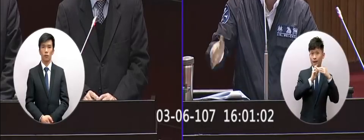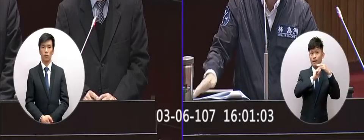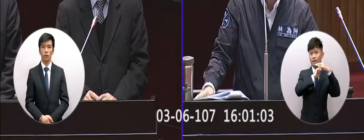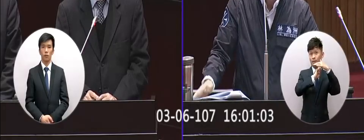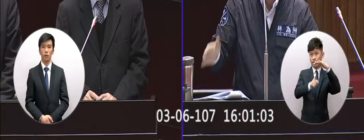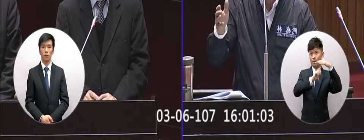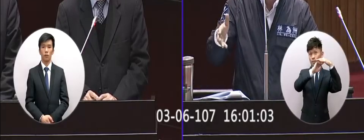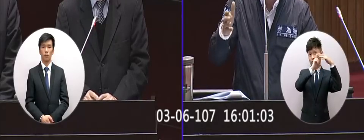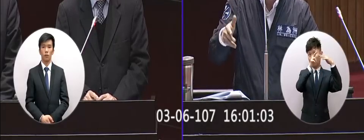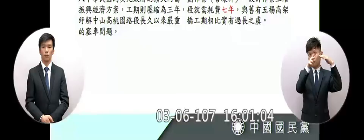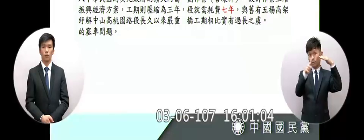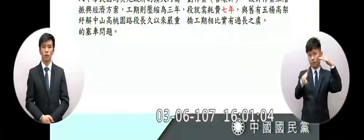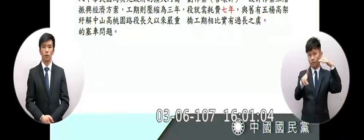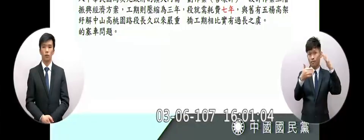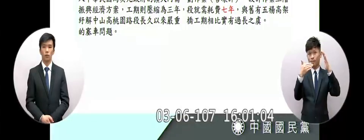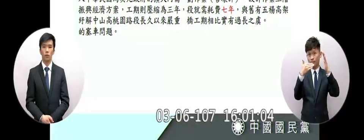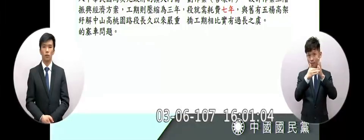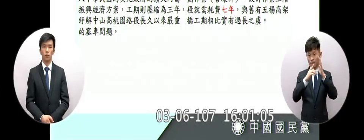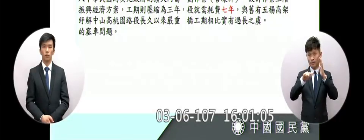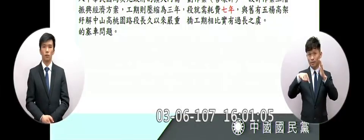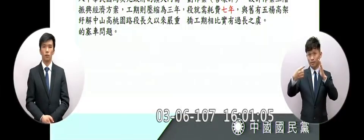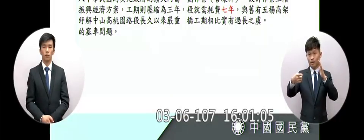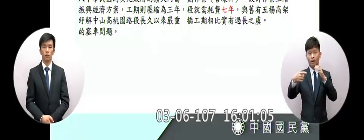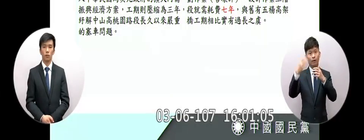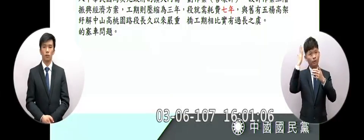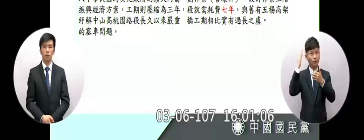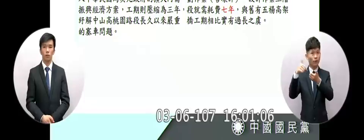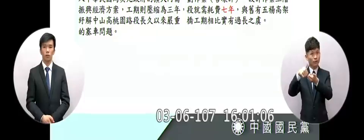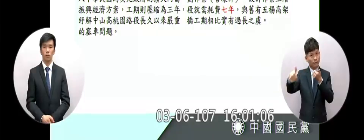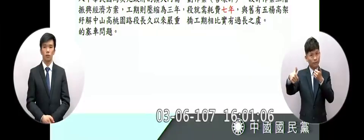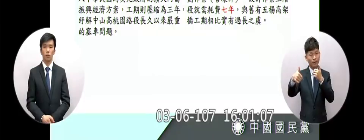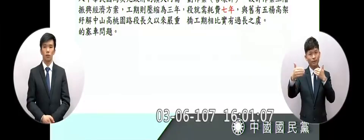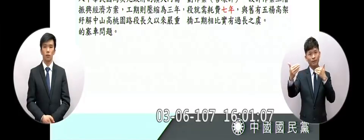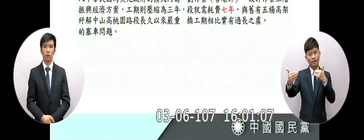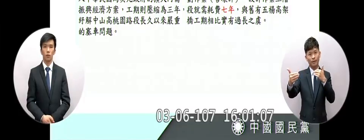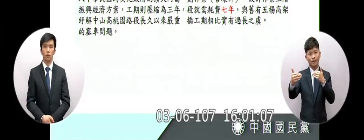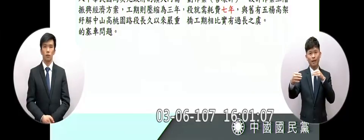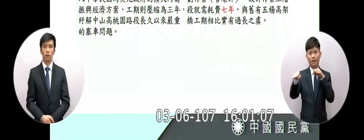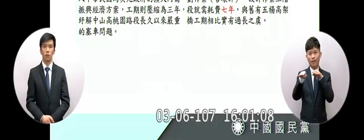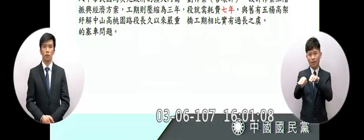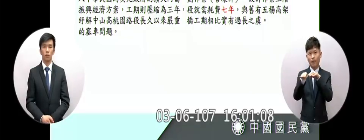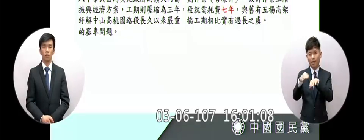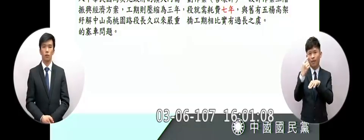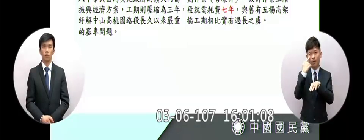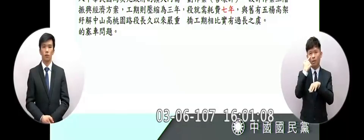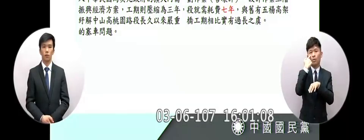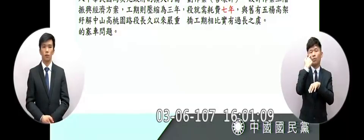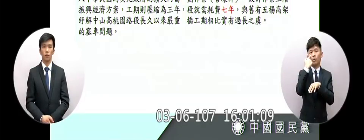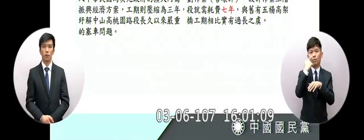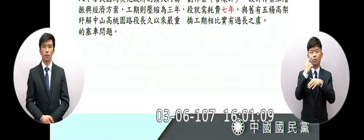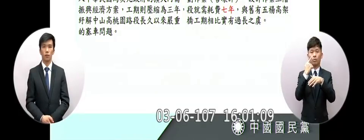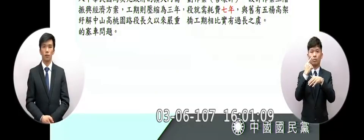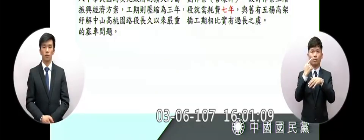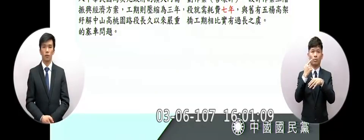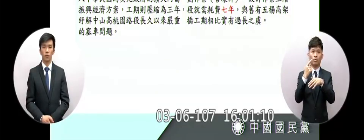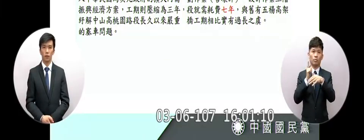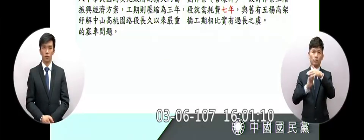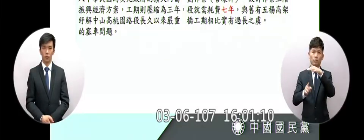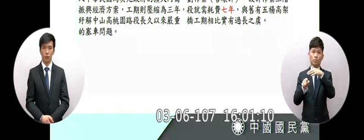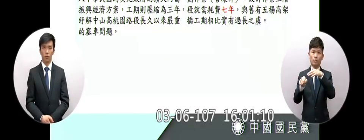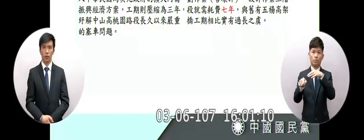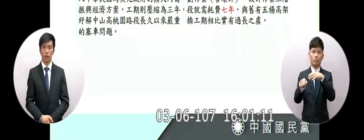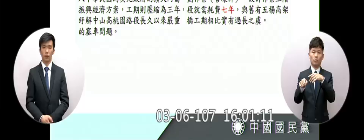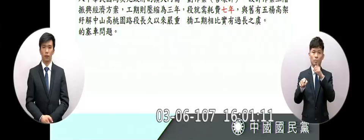的杨梅继续延伸到头份，解决这一段哦最严重塞车的这一段国一好高速公